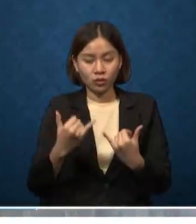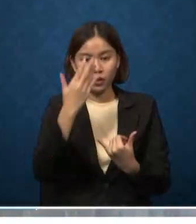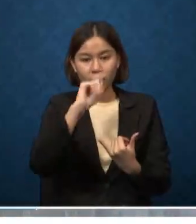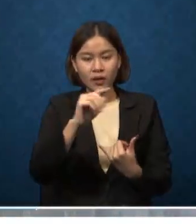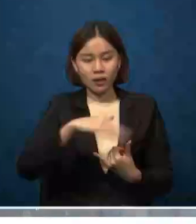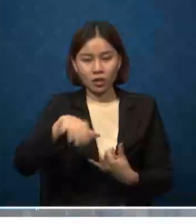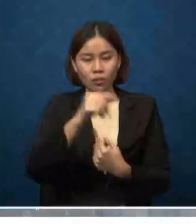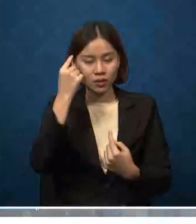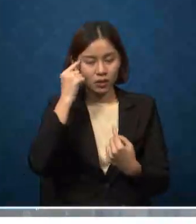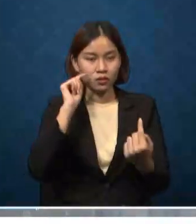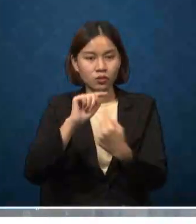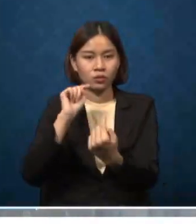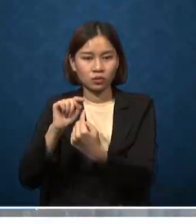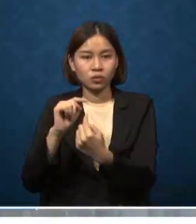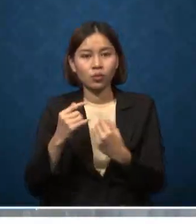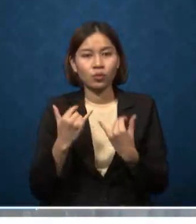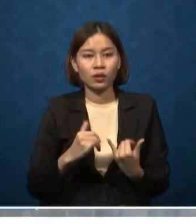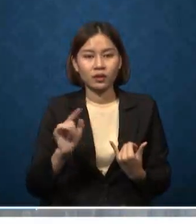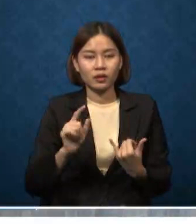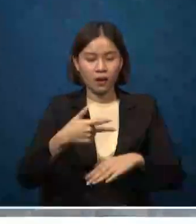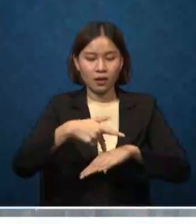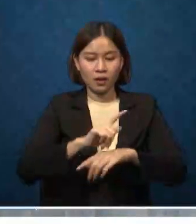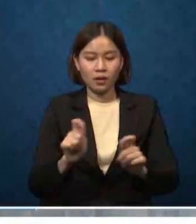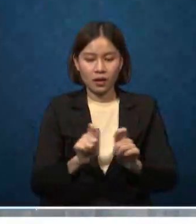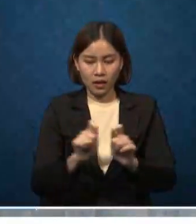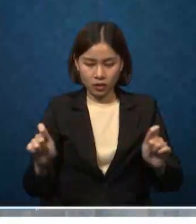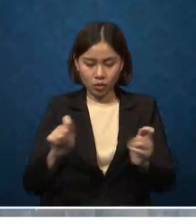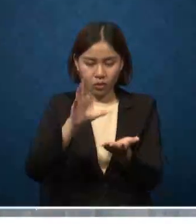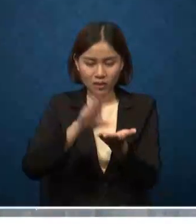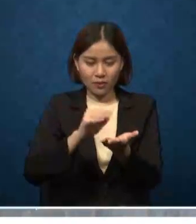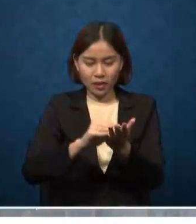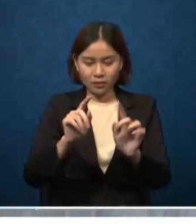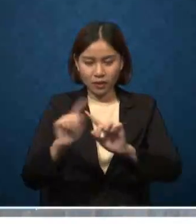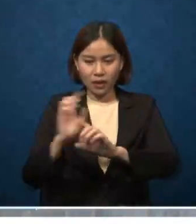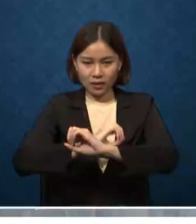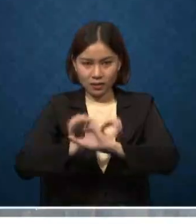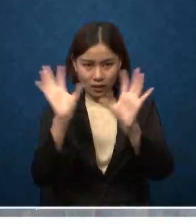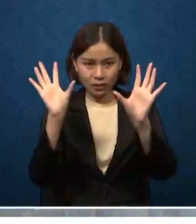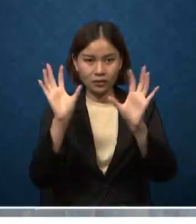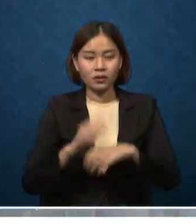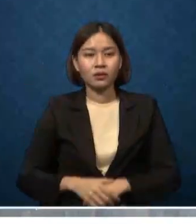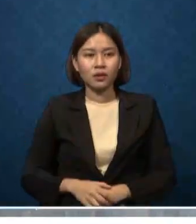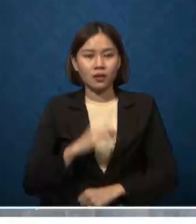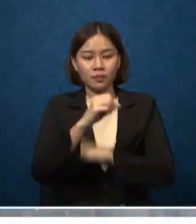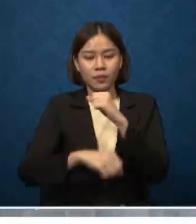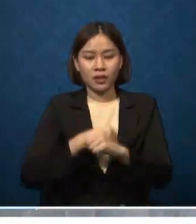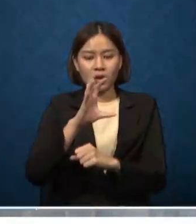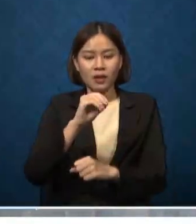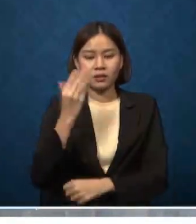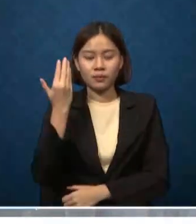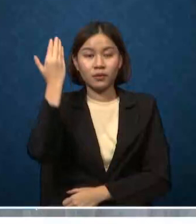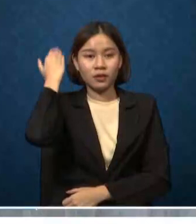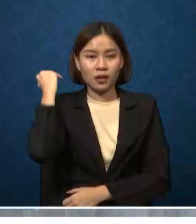นะวันนี้ที่ท่านประธานอนุนได้พูดไปแล้วข้อมูลตอนแรกเห็นชัดเจนครับท่านประธานเมื่อ50กว่าปีก่อนนั้น